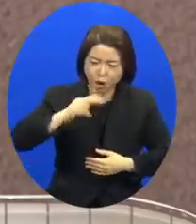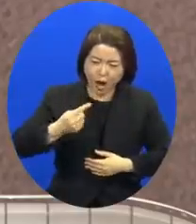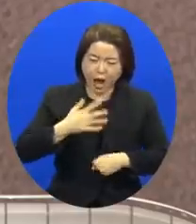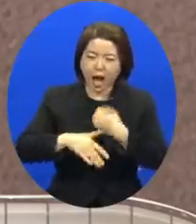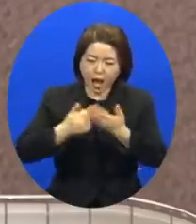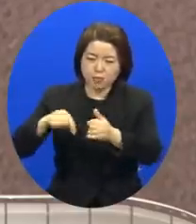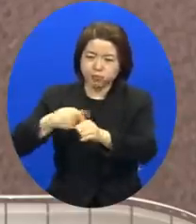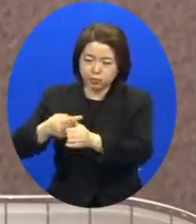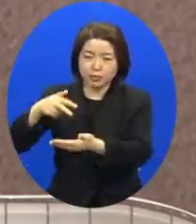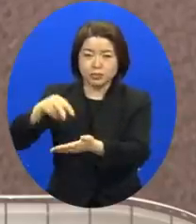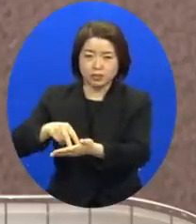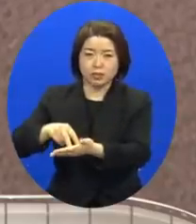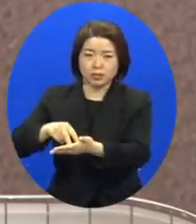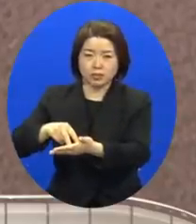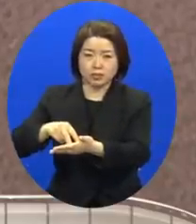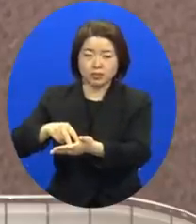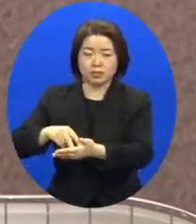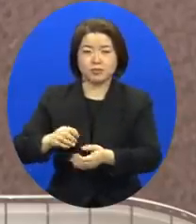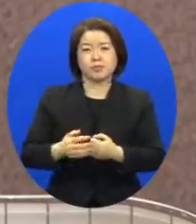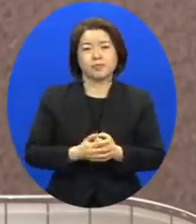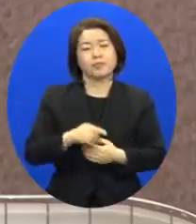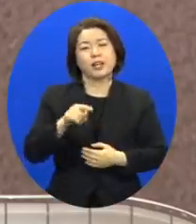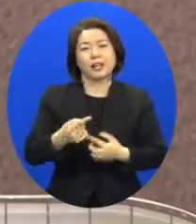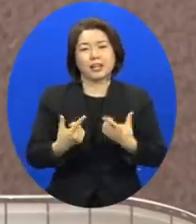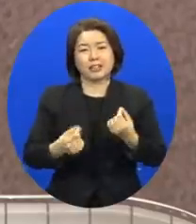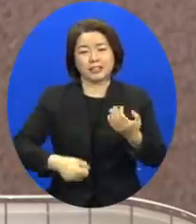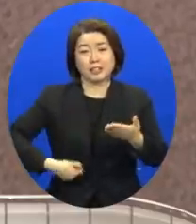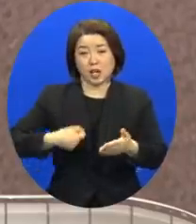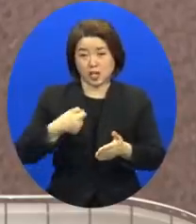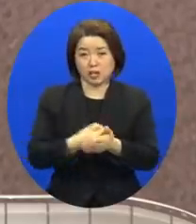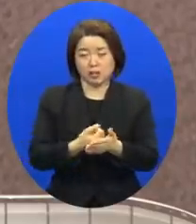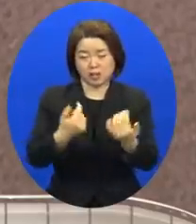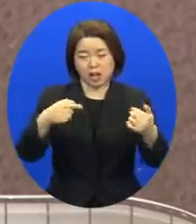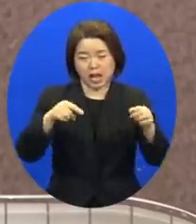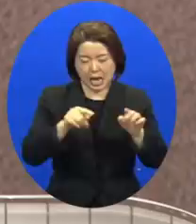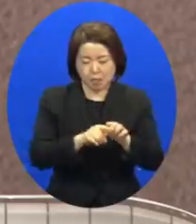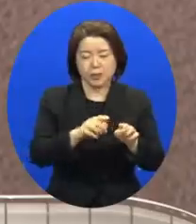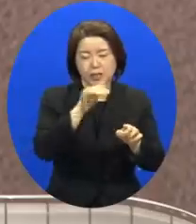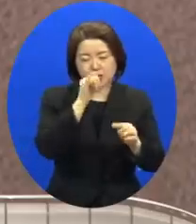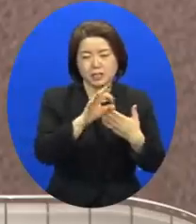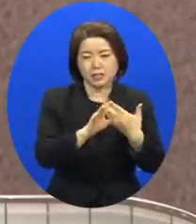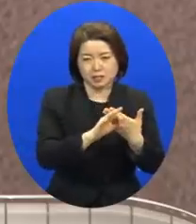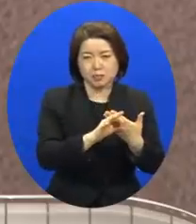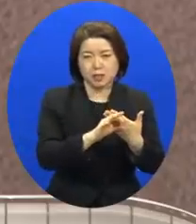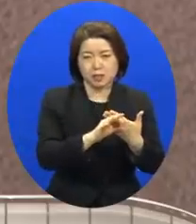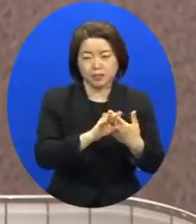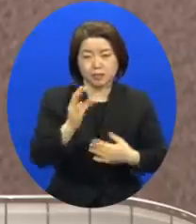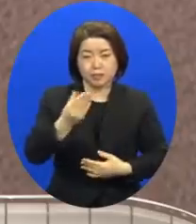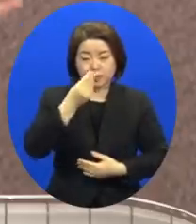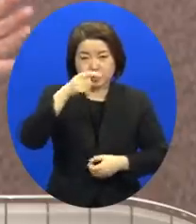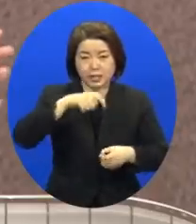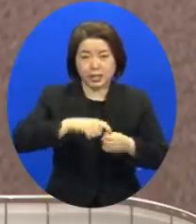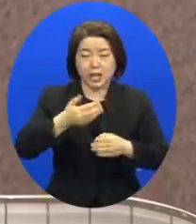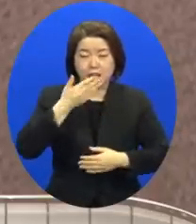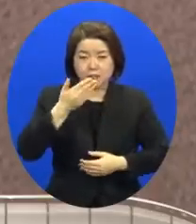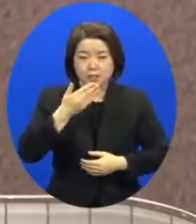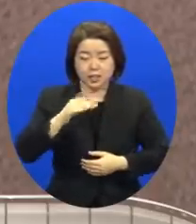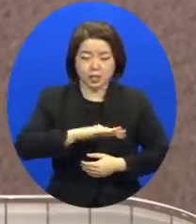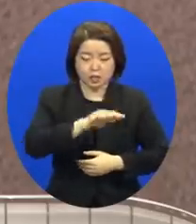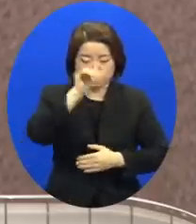것입니다 그런 결단이 함께 있으면 성찬을 우리 인생 전체를 지